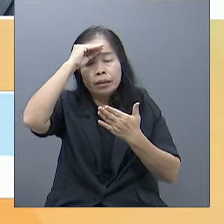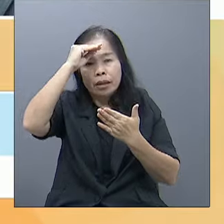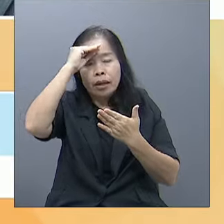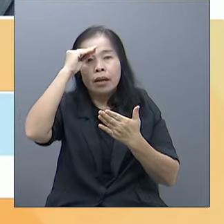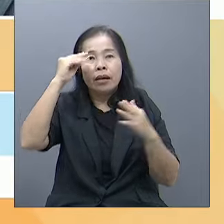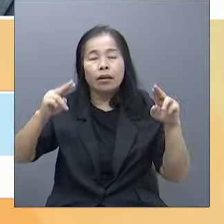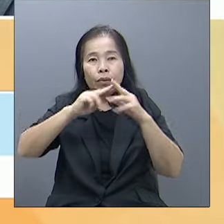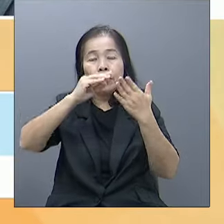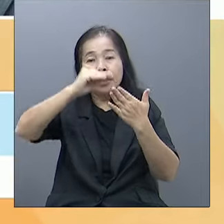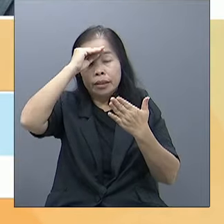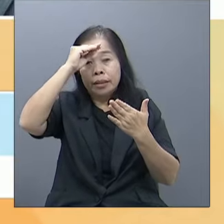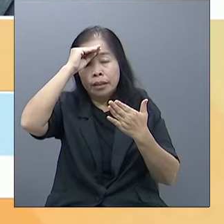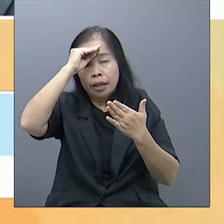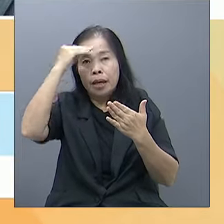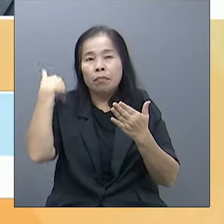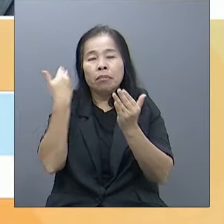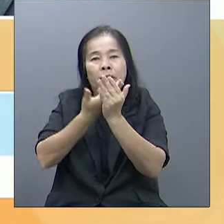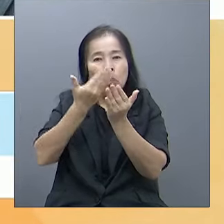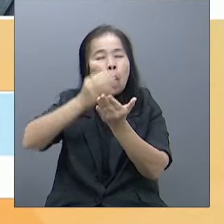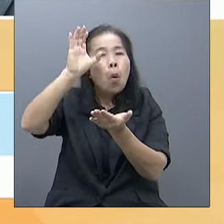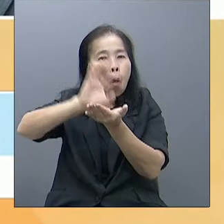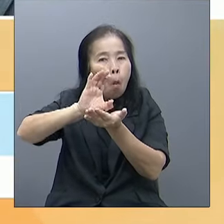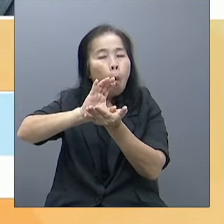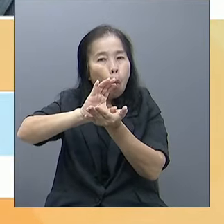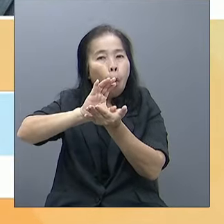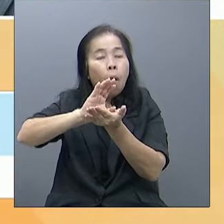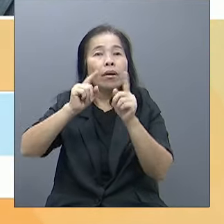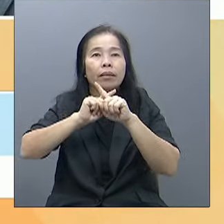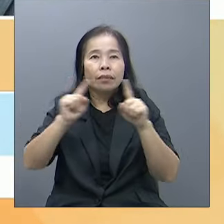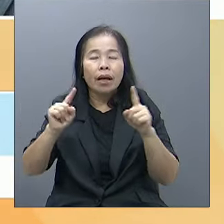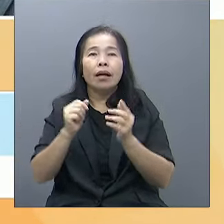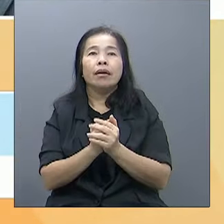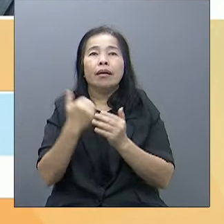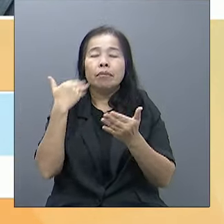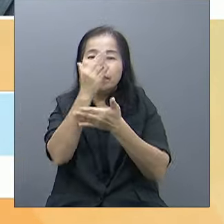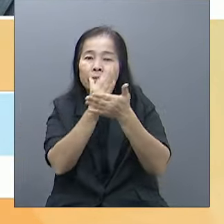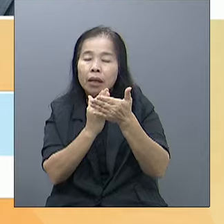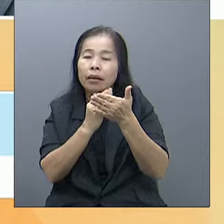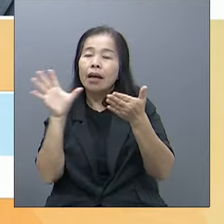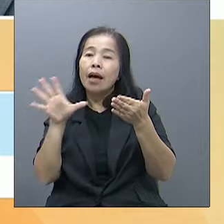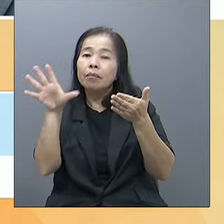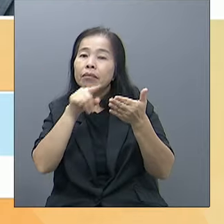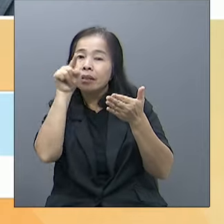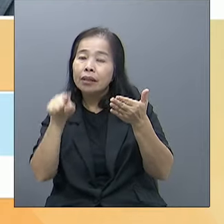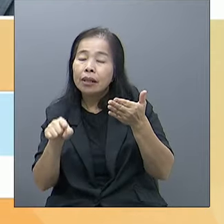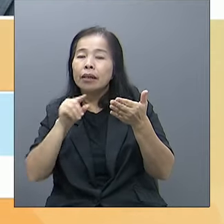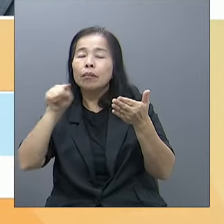ทรวงศึกษาเนี่ยเป็นกระทรวงที่ได้งบเยอะนะครับแต่ว่างบ 85% ของเราเนี่ยเป็นเงินเดือนไปแล้วนะ